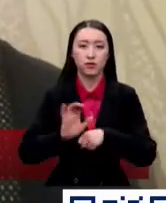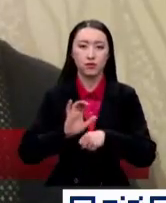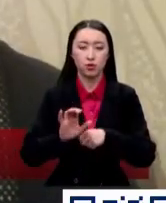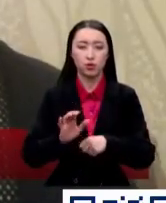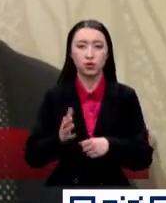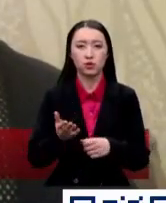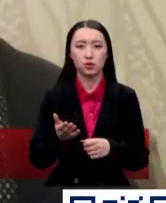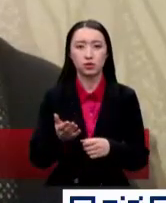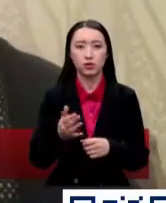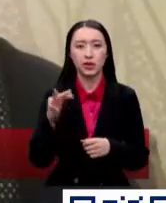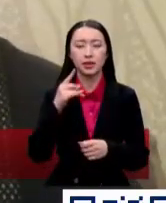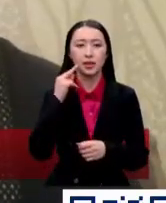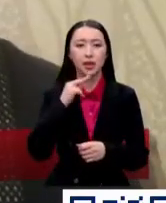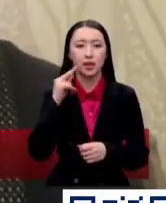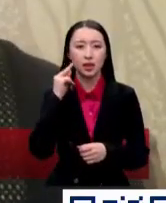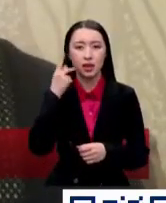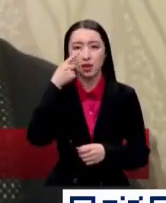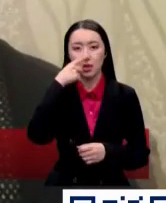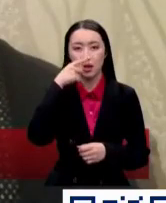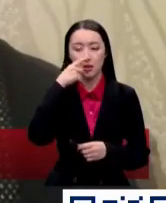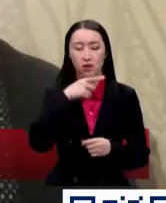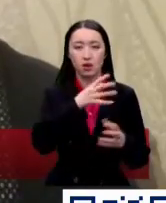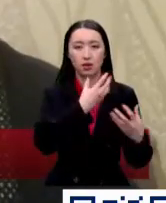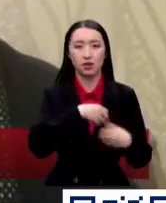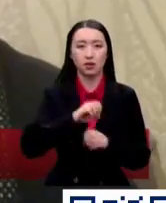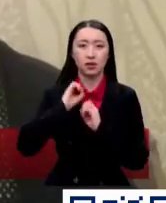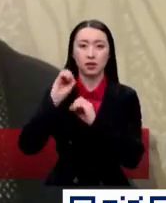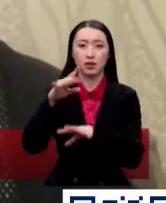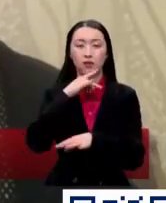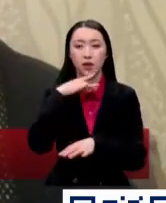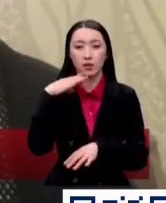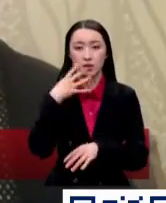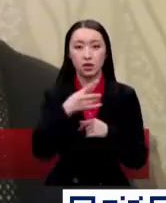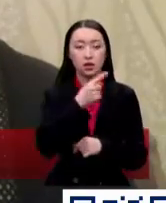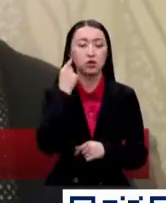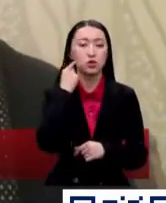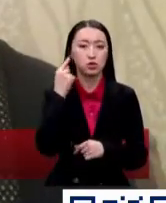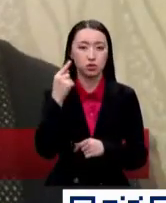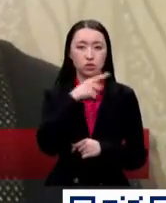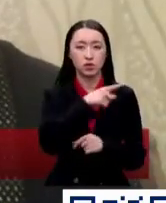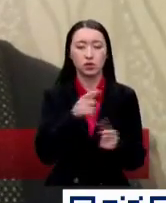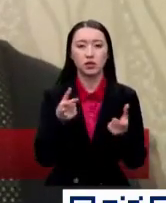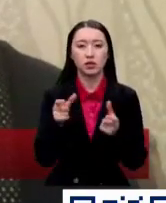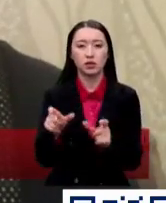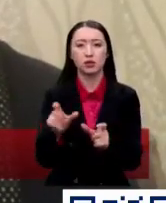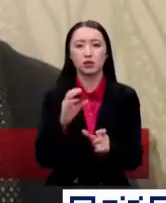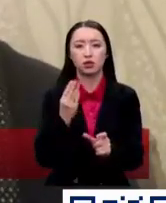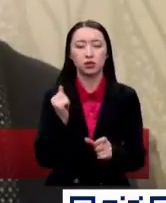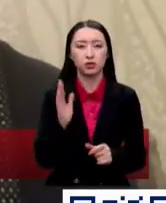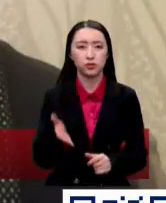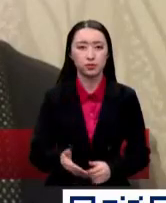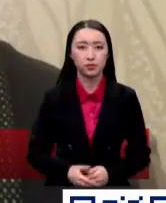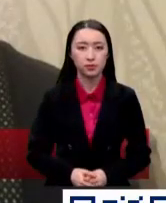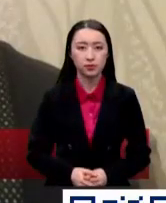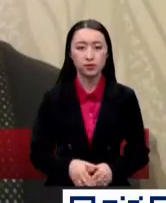полупроводники из Китая или Тайваня в Россию, если это станет известно, она подвергнется санкциям со стороны США. Ну,